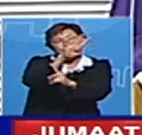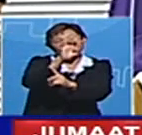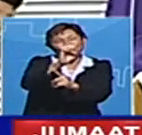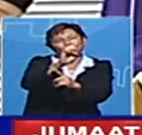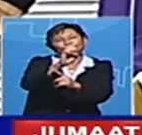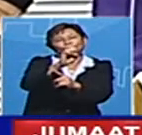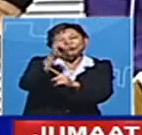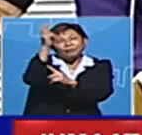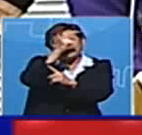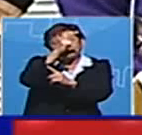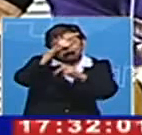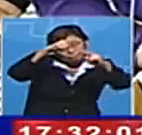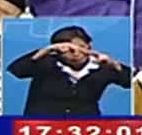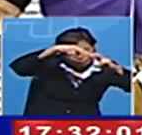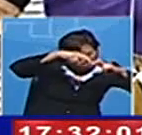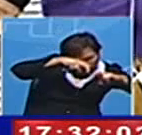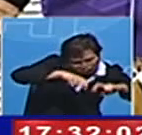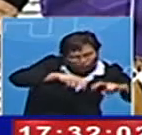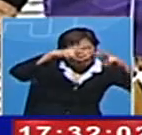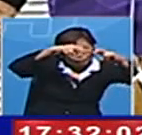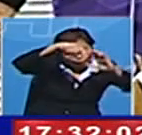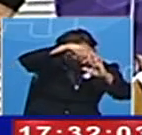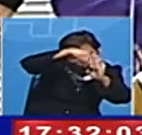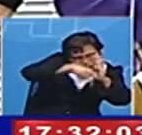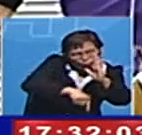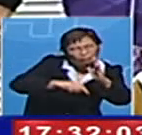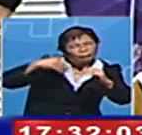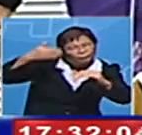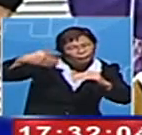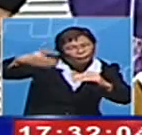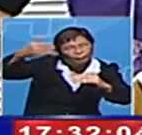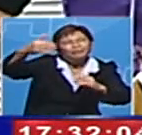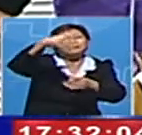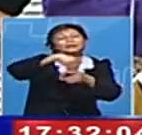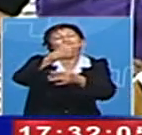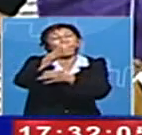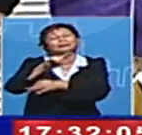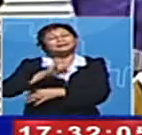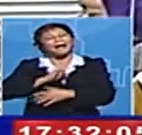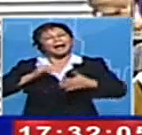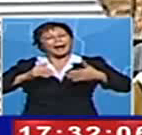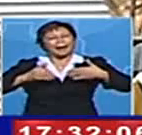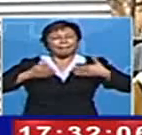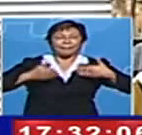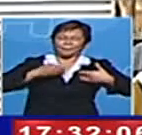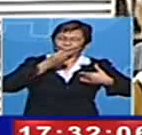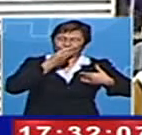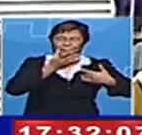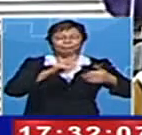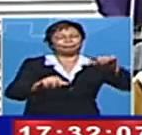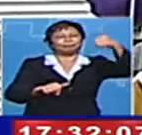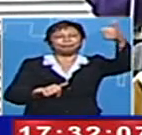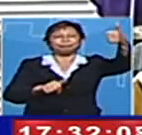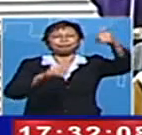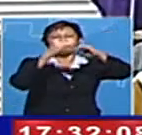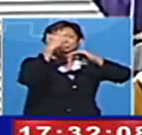terus kerajaan perincikan dari masa ke semasa dalam hal ini sukacita saya umumkan pertama had